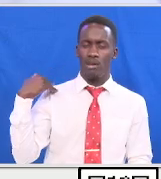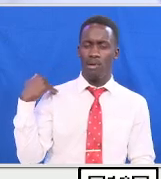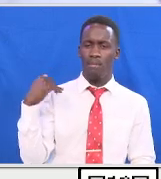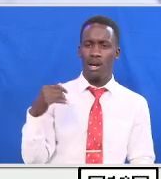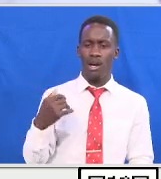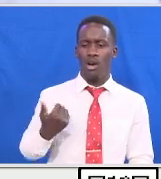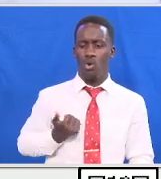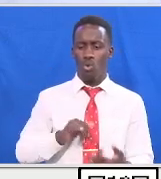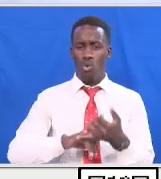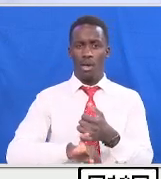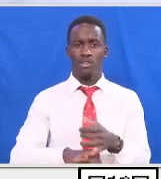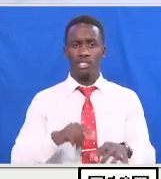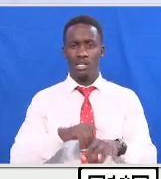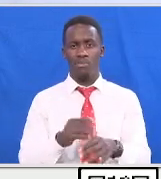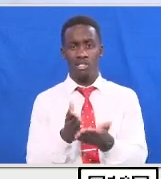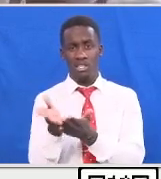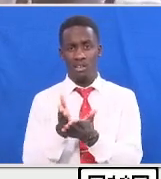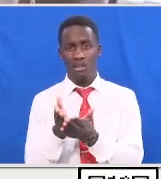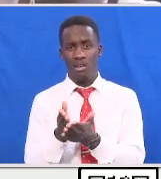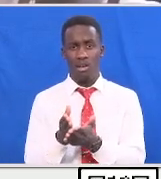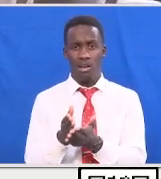mabibi, wasiache mabibi zao.